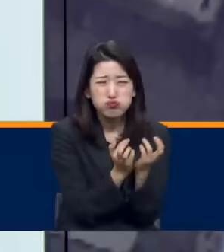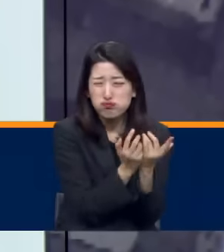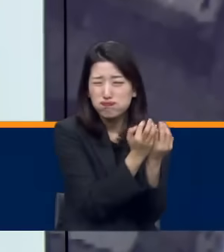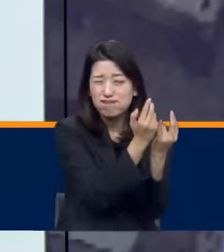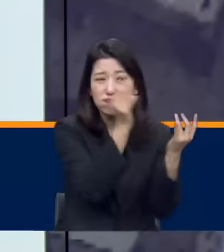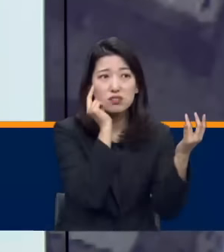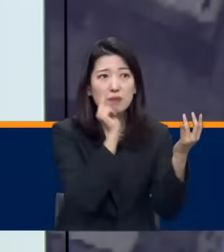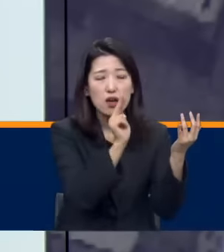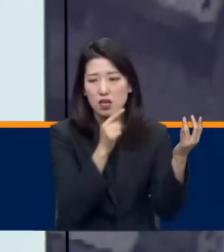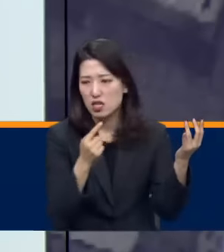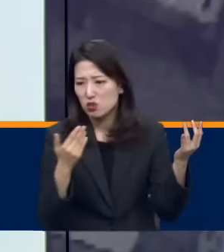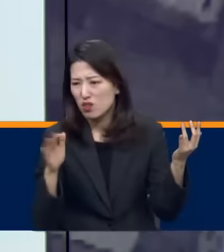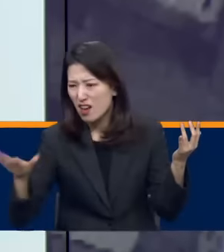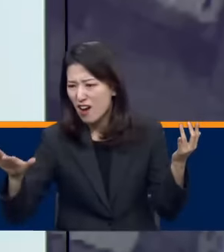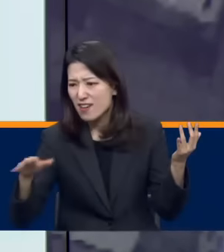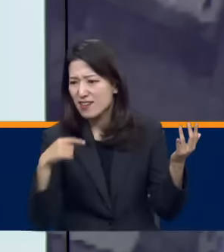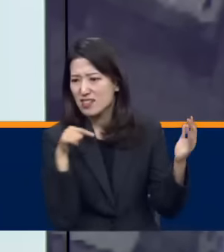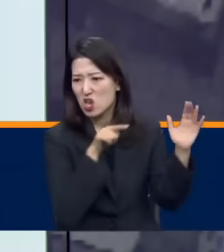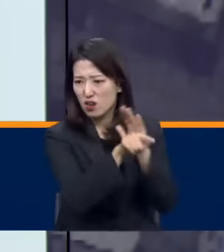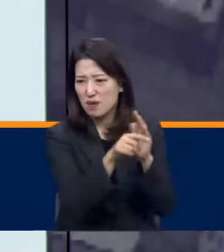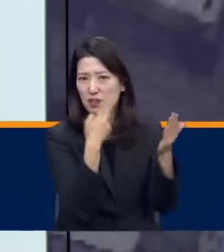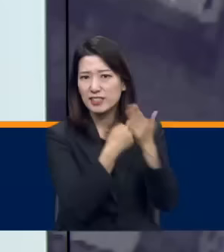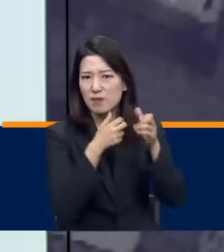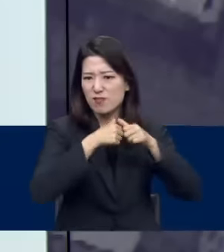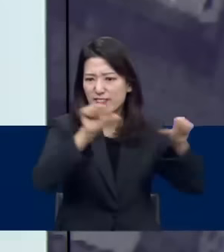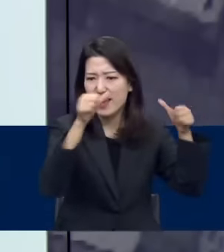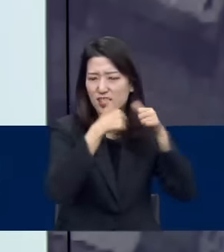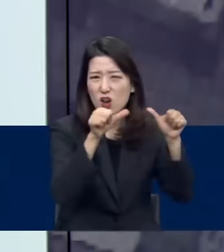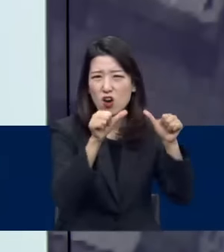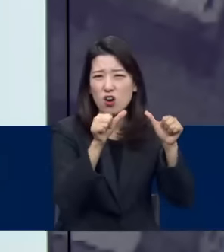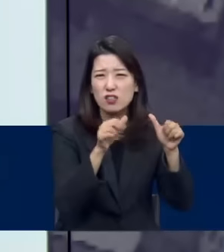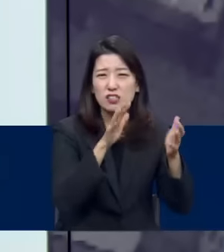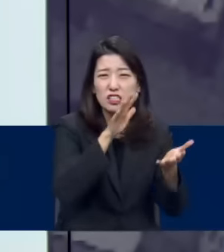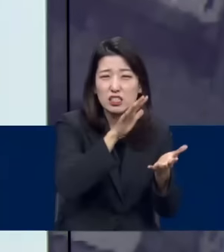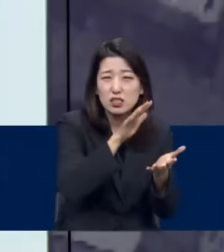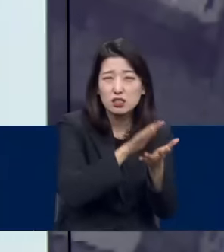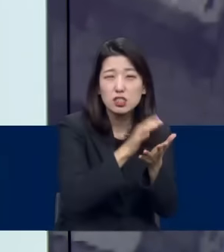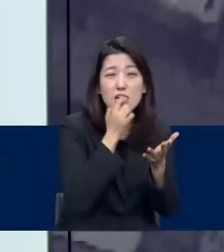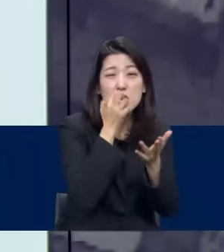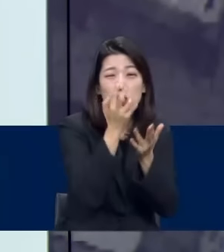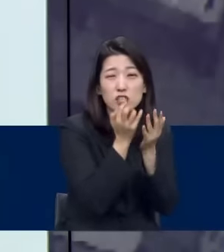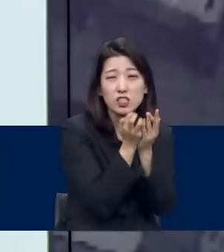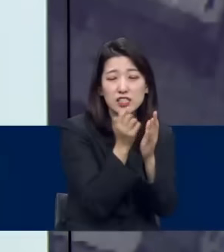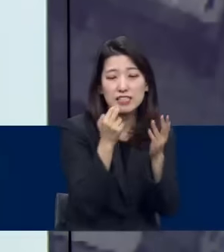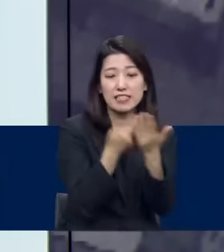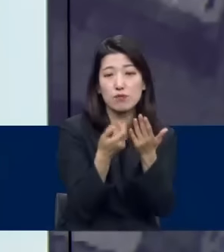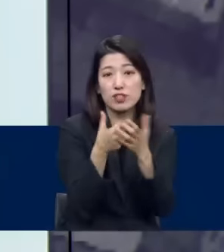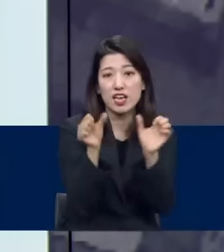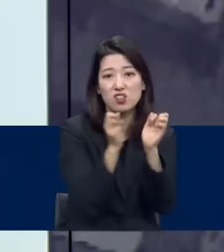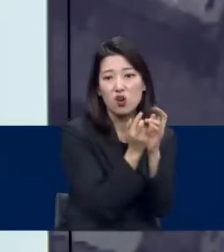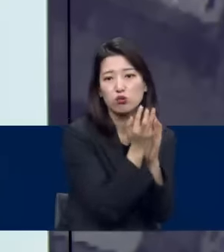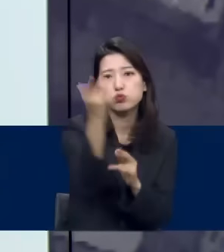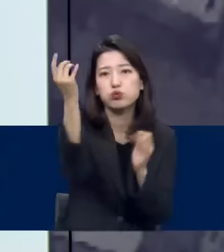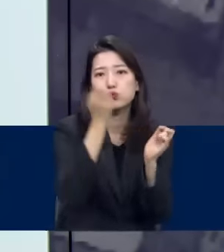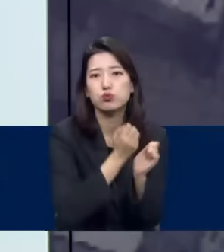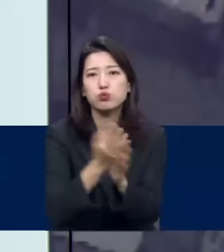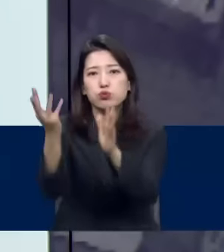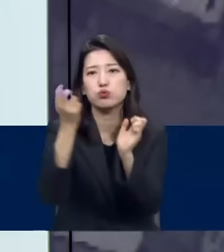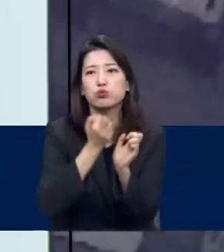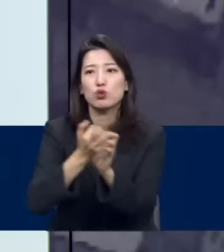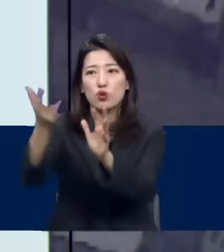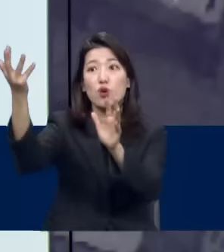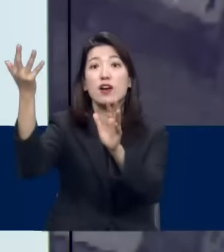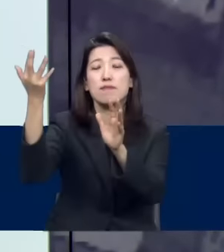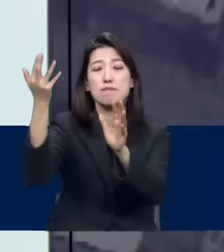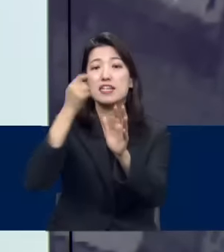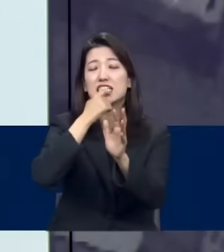상황에서 구조대원들한테 창문을 다 깨서 열기와 연기를 빼면서 올라가라고 지시를 했다. 그래서 열기가